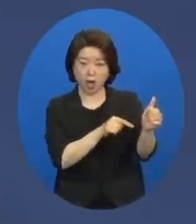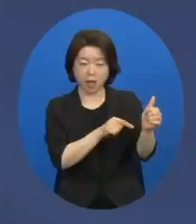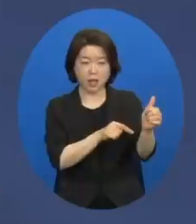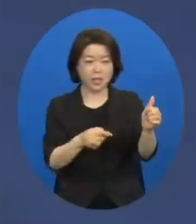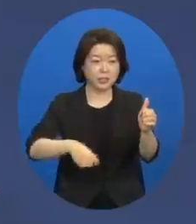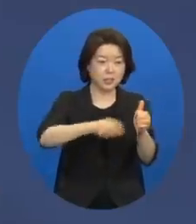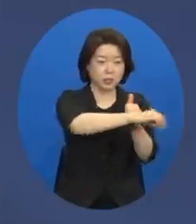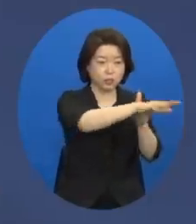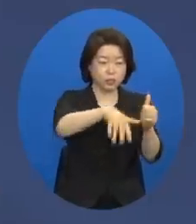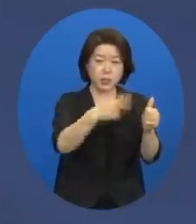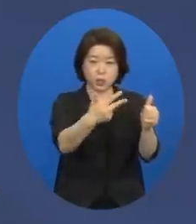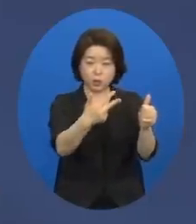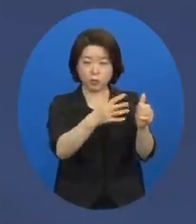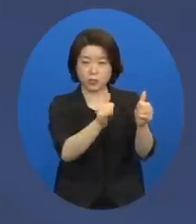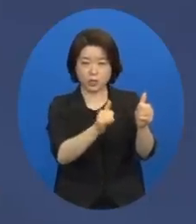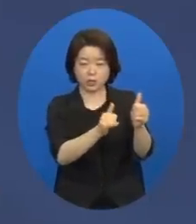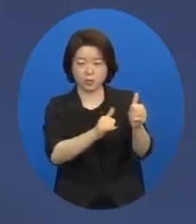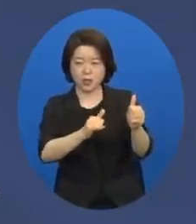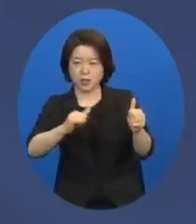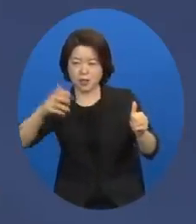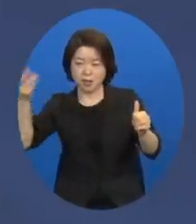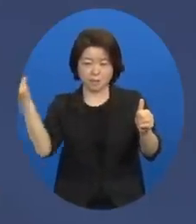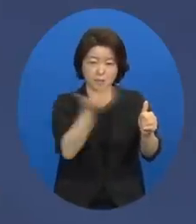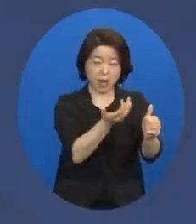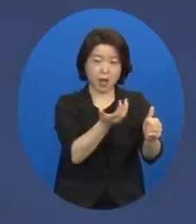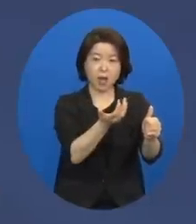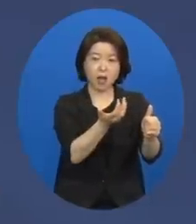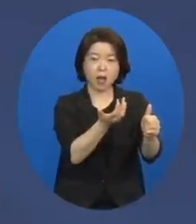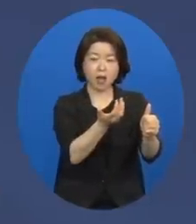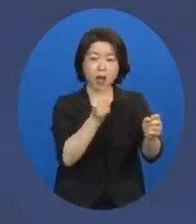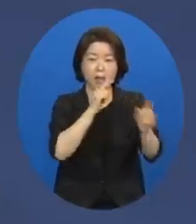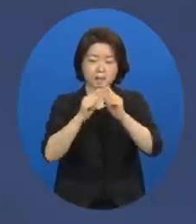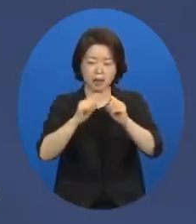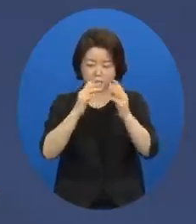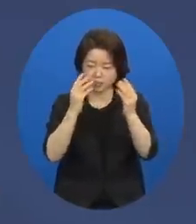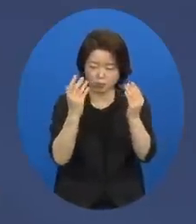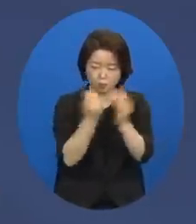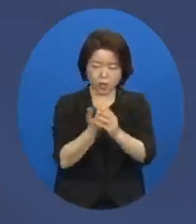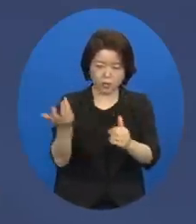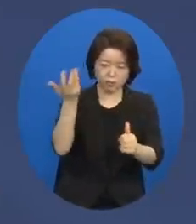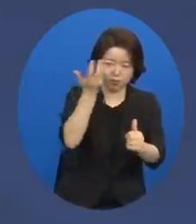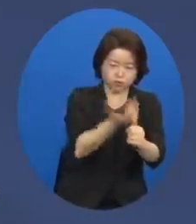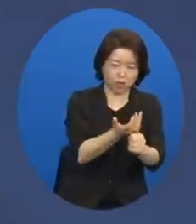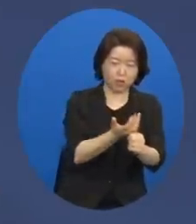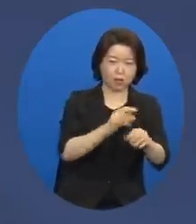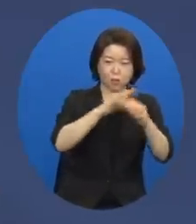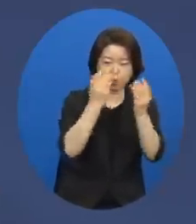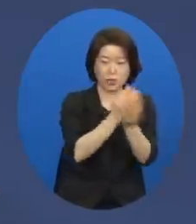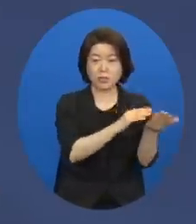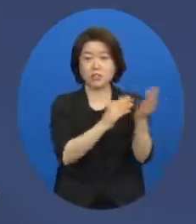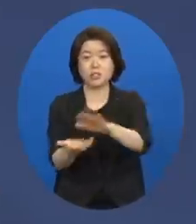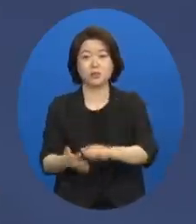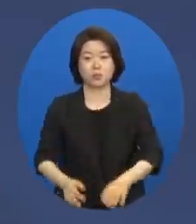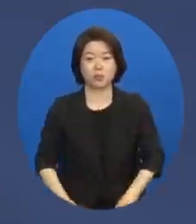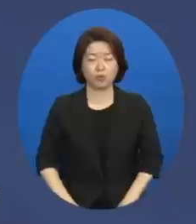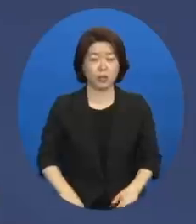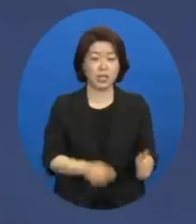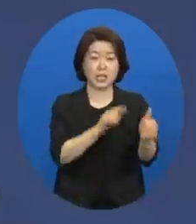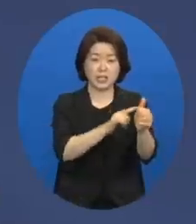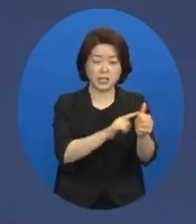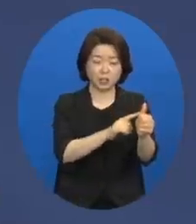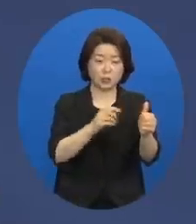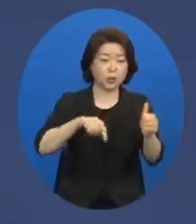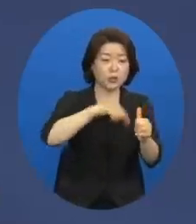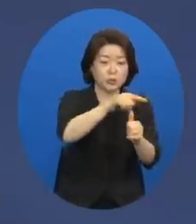명의 심령을 그냥 때려버렸어요. 그냥 그랬더니 완전히 뒤집어져가지고 그들 모두 그 사람뿐만 아니라